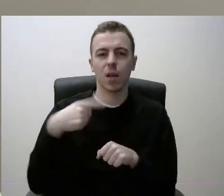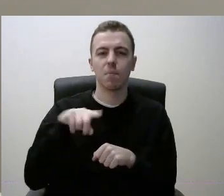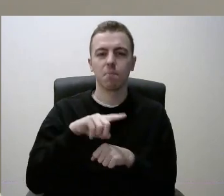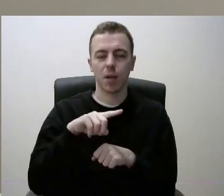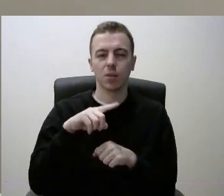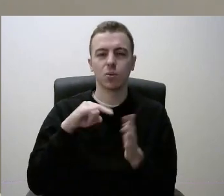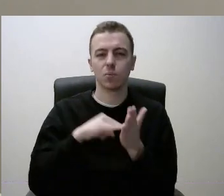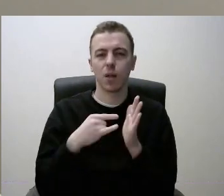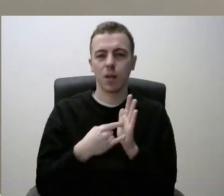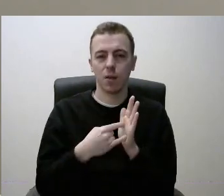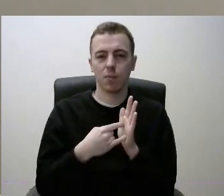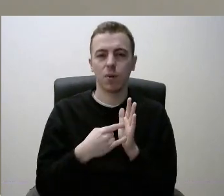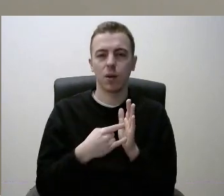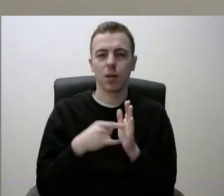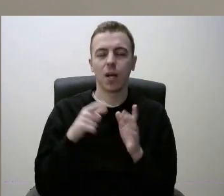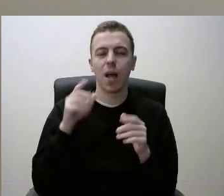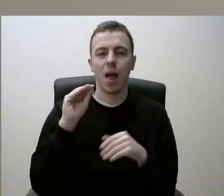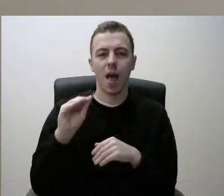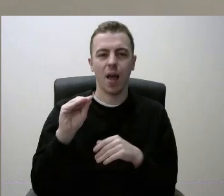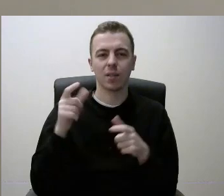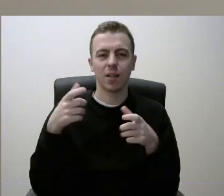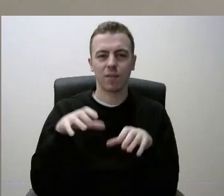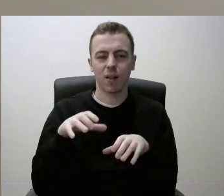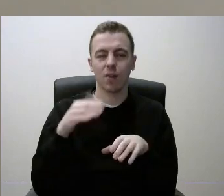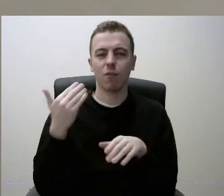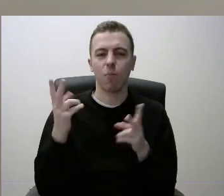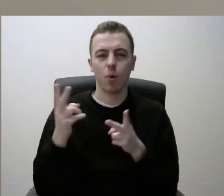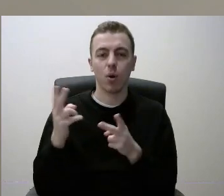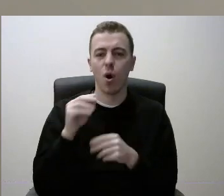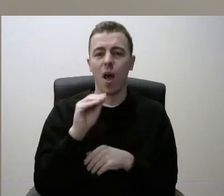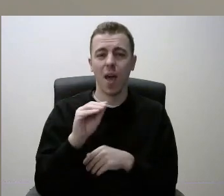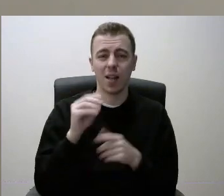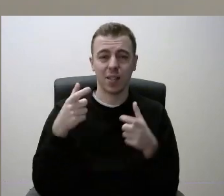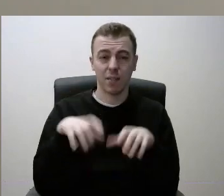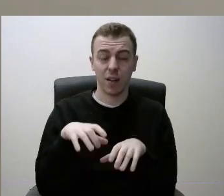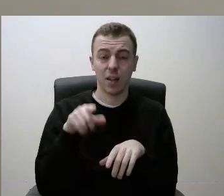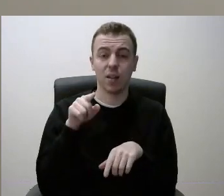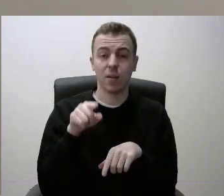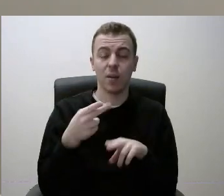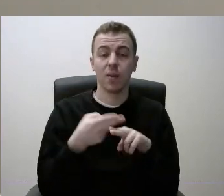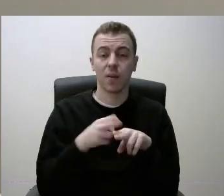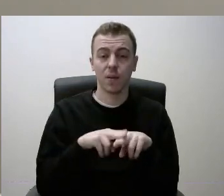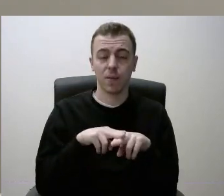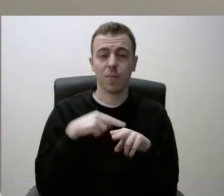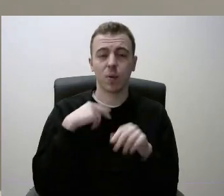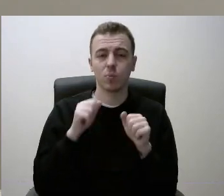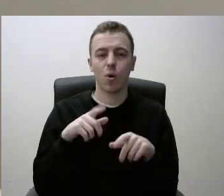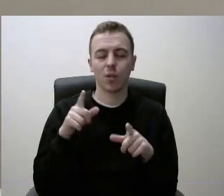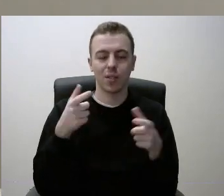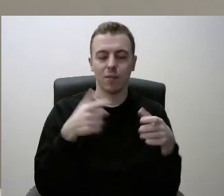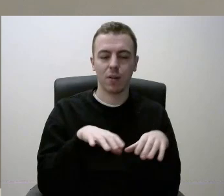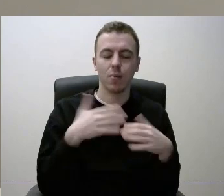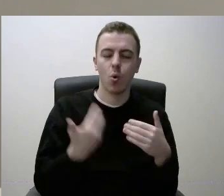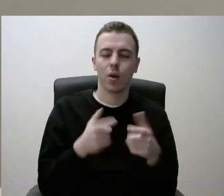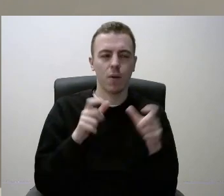nusimatę e-savivaldos poreikį. Ką tai reiškia? E-savivalda tai yra sprendimas, kuriuo priartintume savivaldą prie